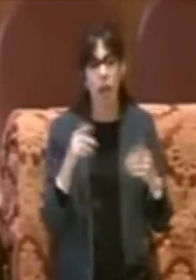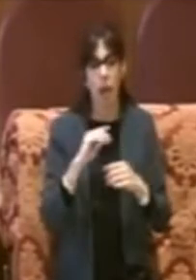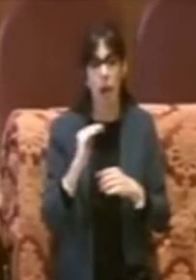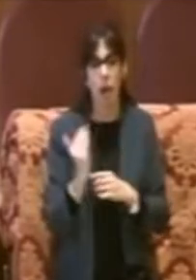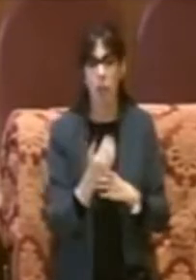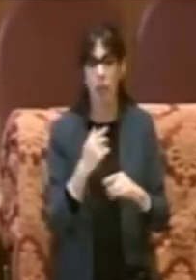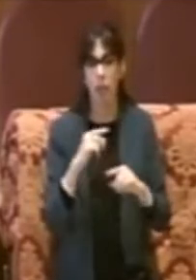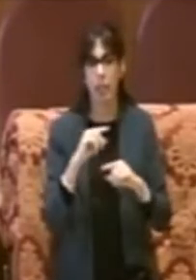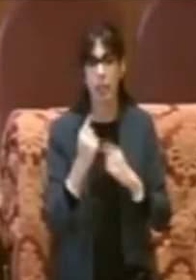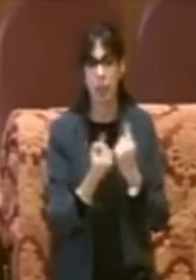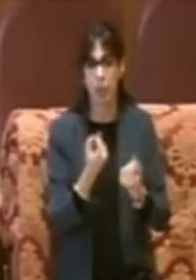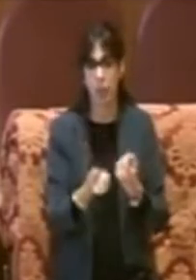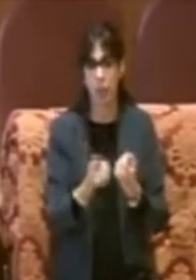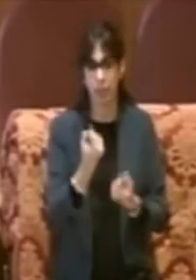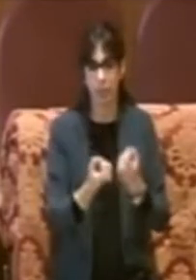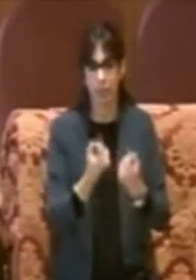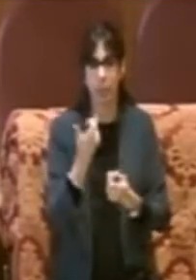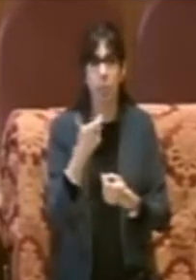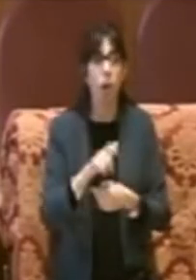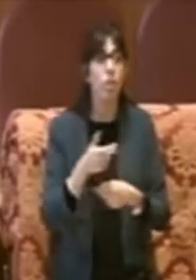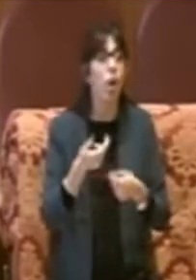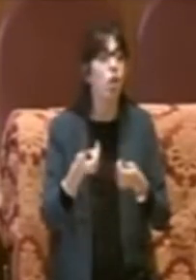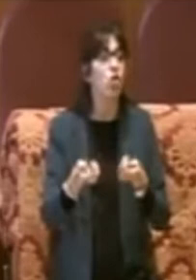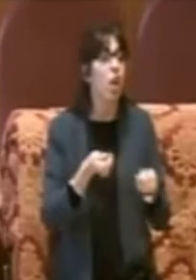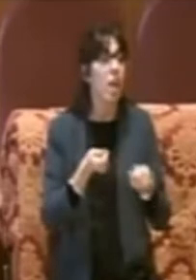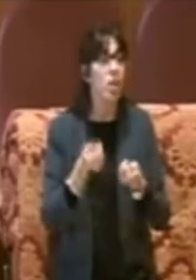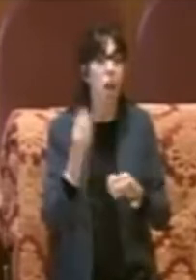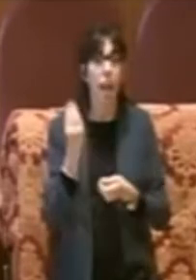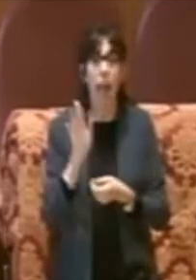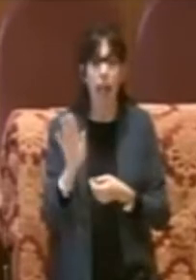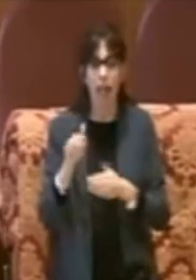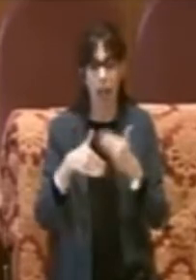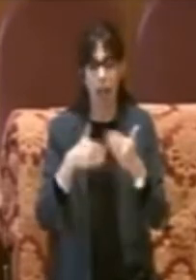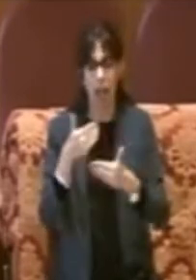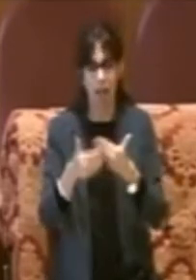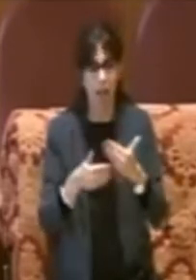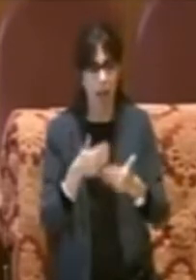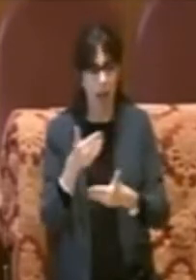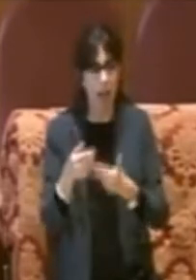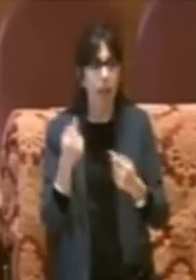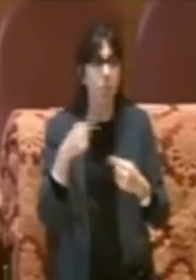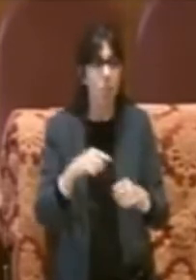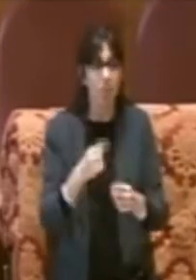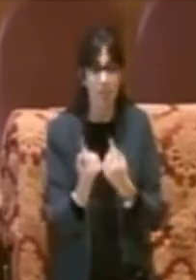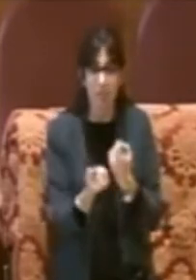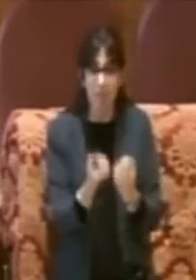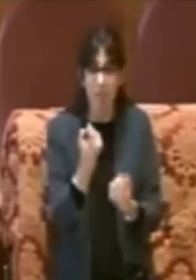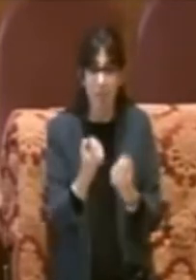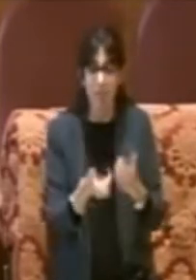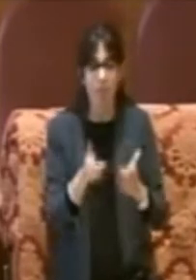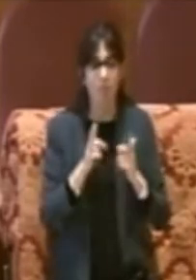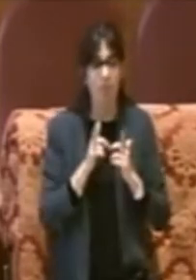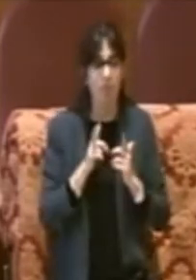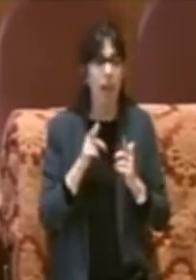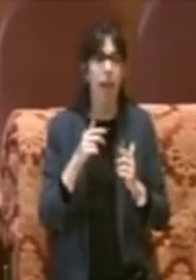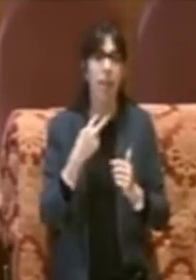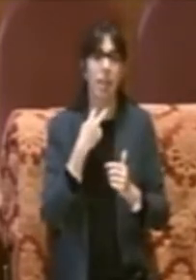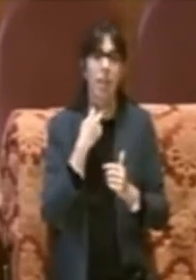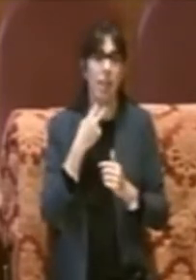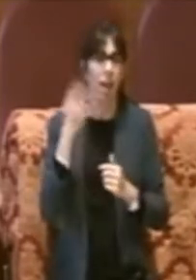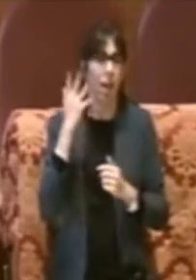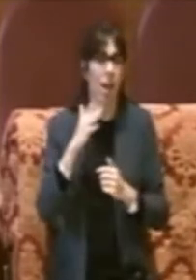perché la gestione fortunatamente dell'ente va avanti che poi ci portano a dover ragionare su determinati aspetti a